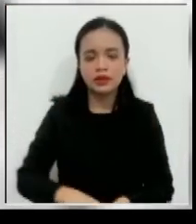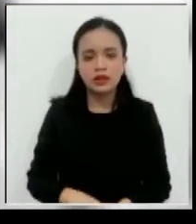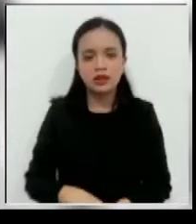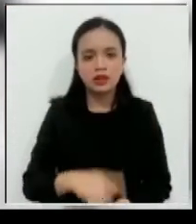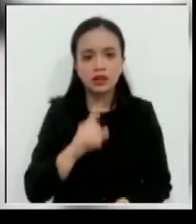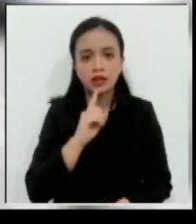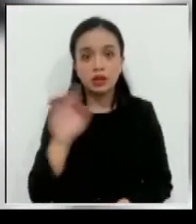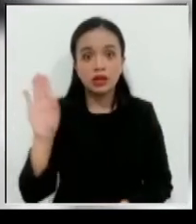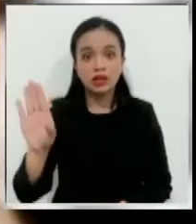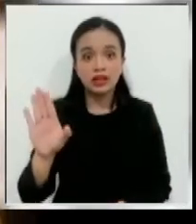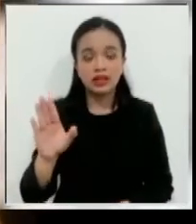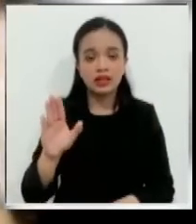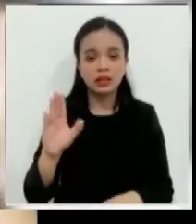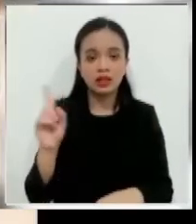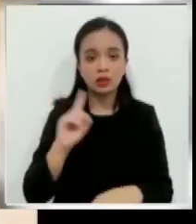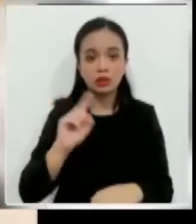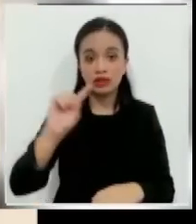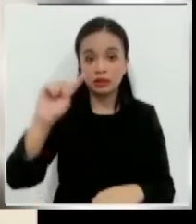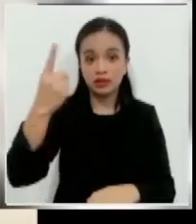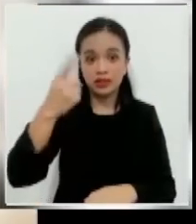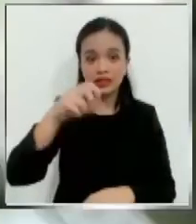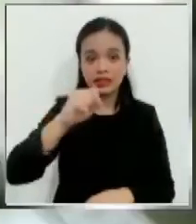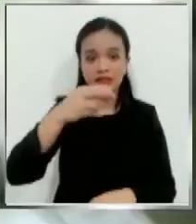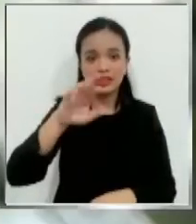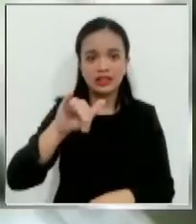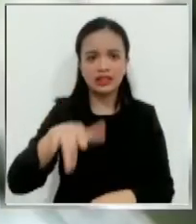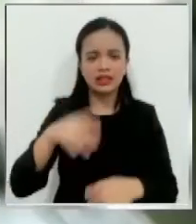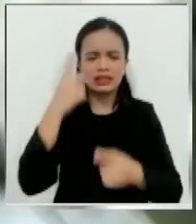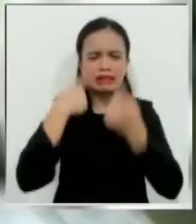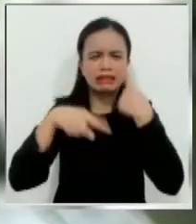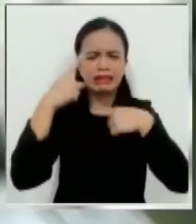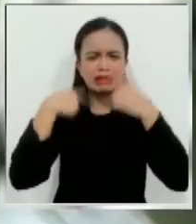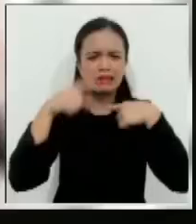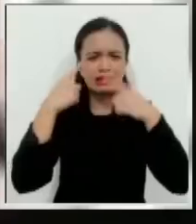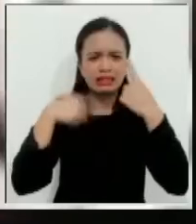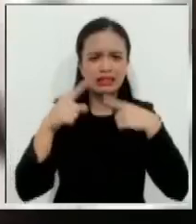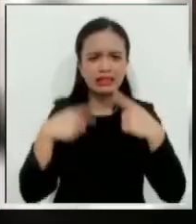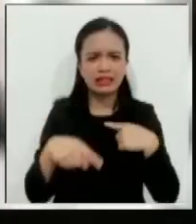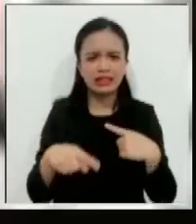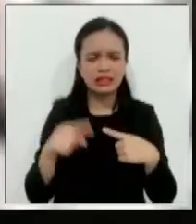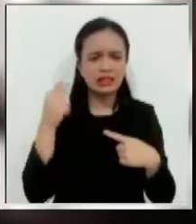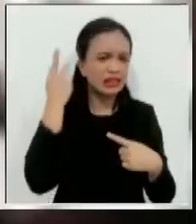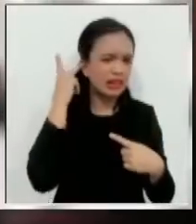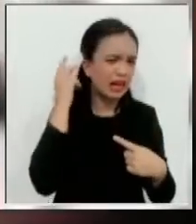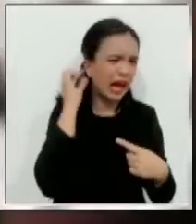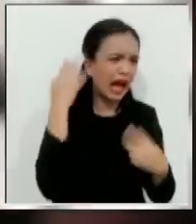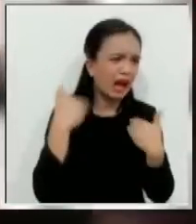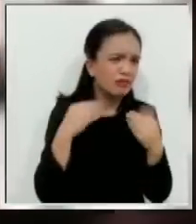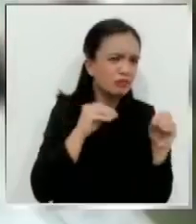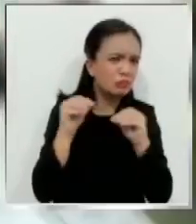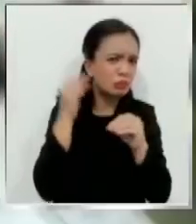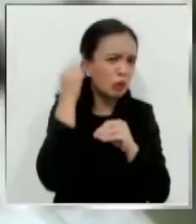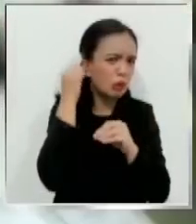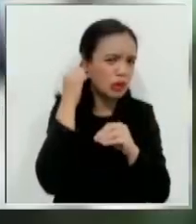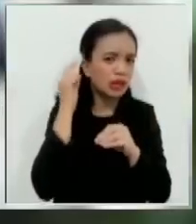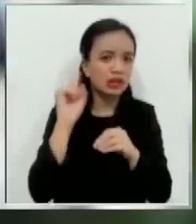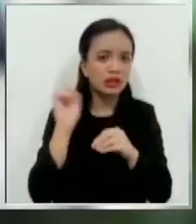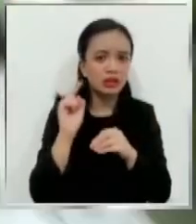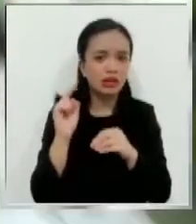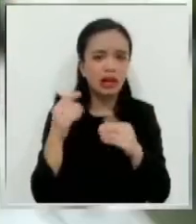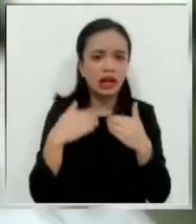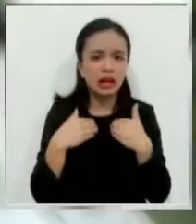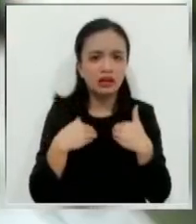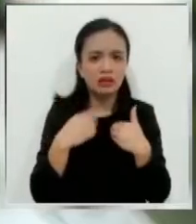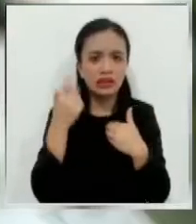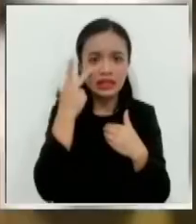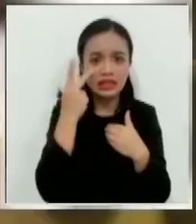kasing panganay na si Sherry Ann, bigla na lang daw napaiyak. Sabi niya masakit ang tinga niya, may gumagalaw. At ang kanya itong sinilip. Meron pong nakitang buntot